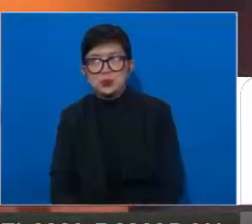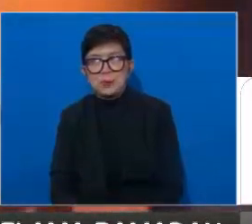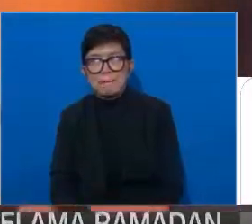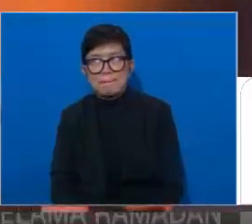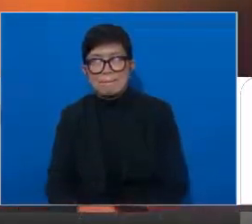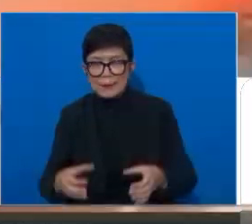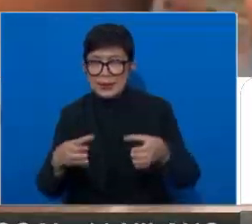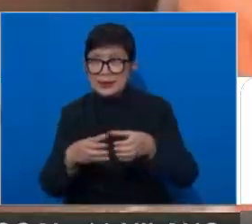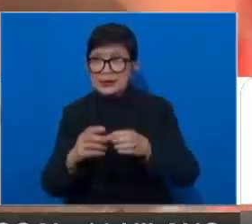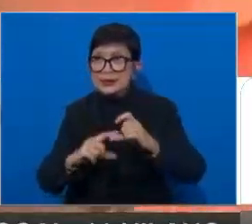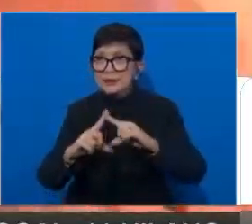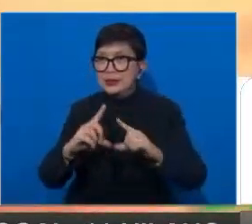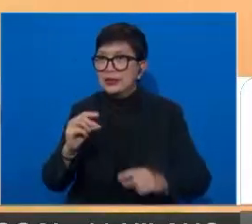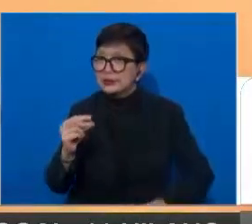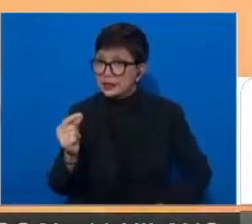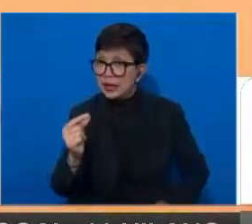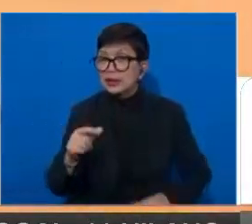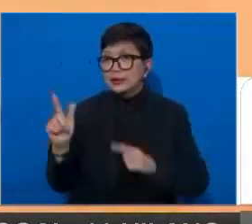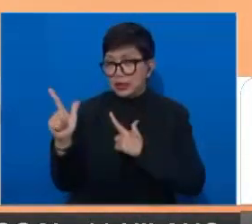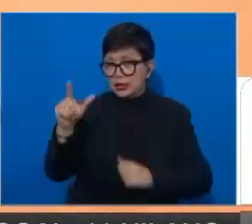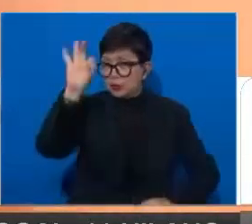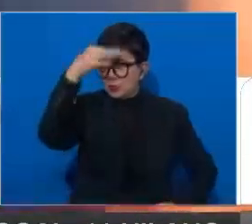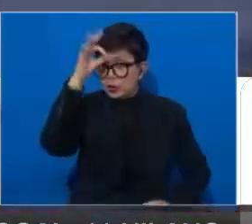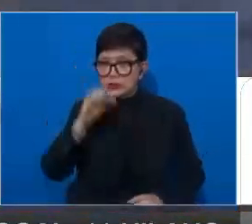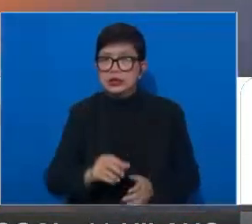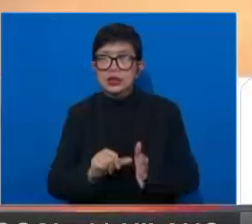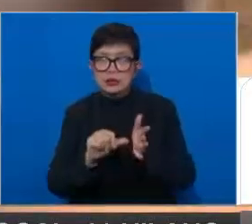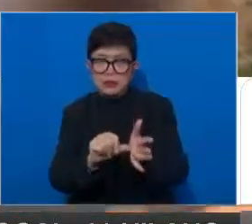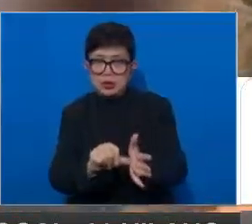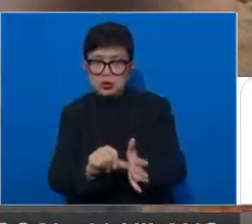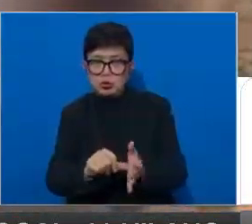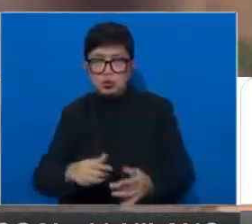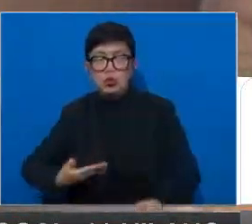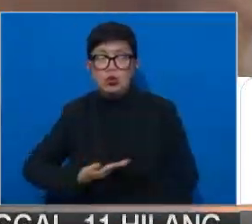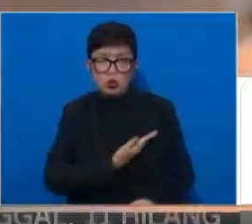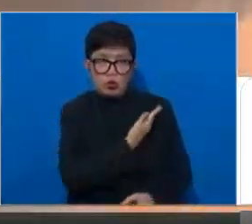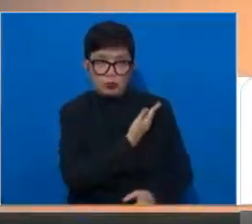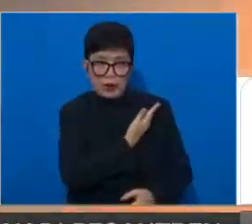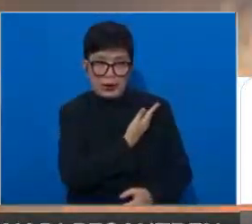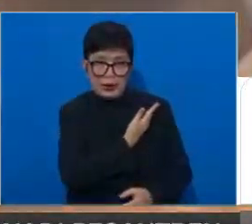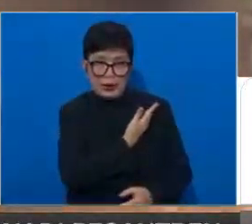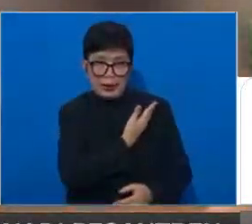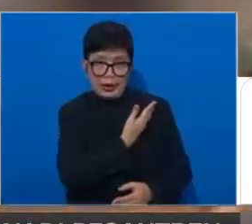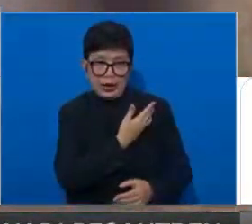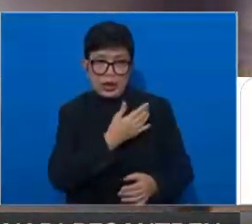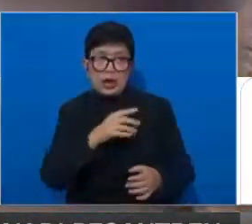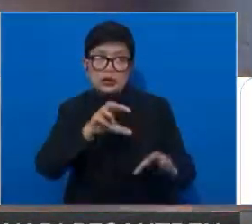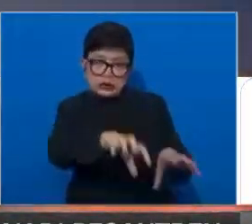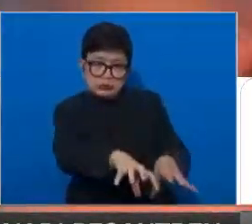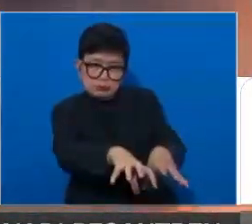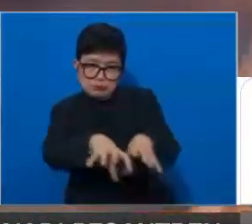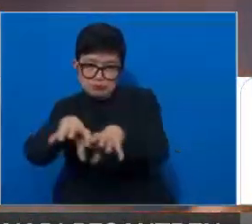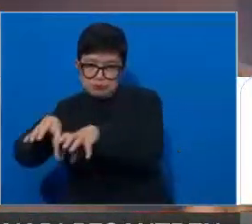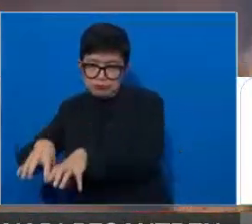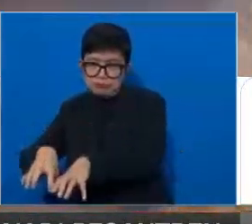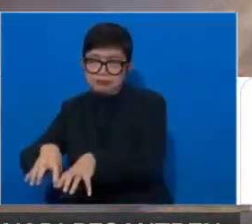Tim SAR gabungan dari Basarnas TNI Polri mengevakuasi 2 korban tewas terseret banjir bandang di Kecamatan Koto 11 Tarusan,